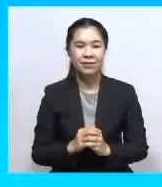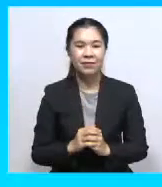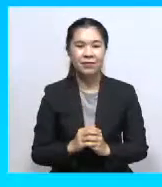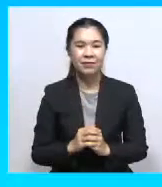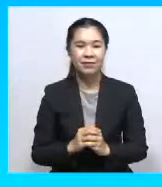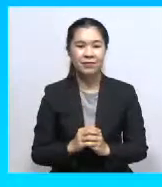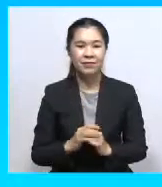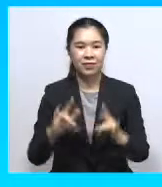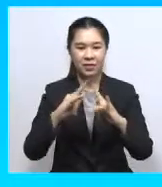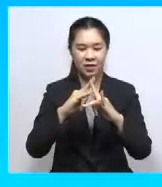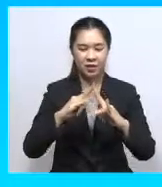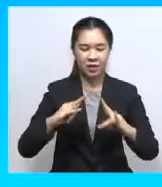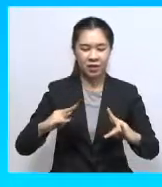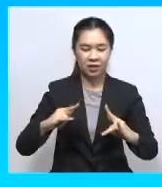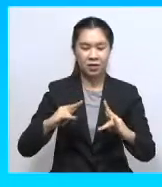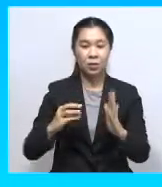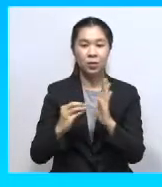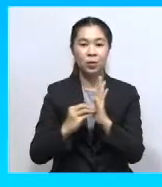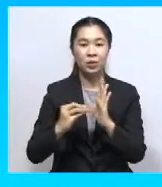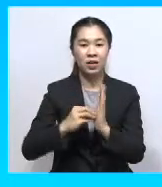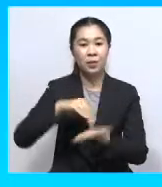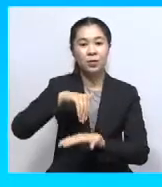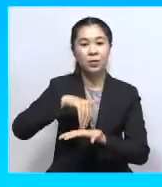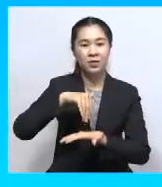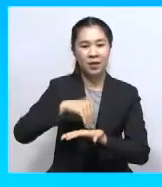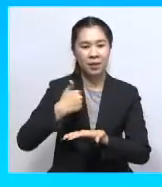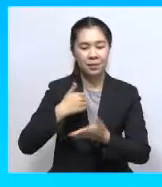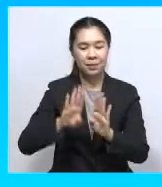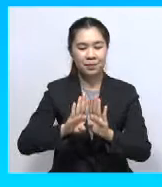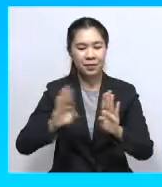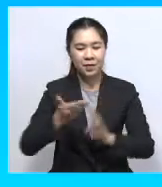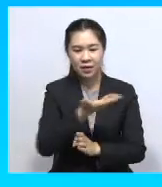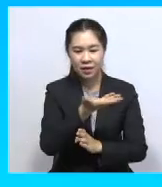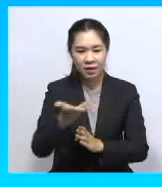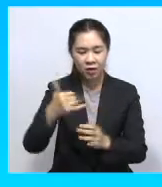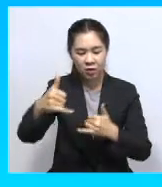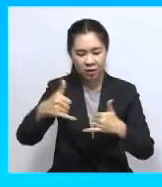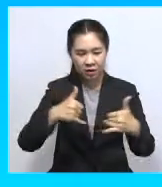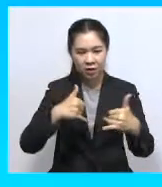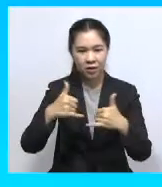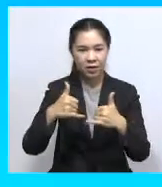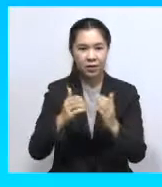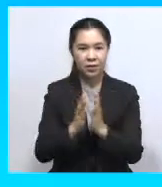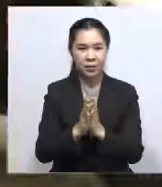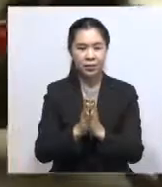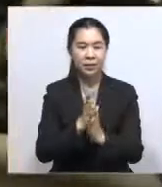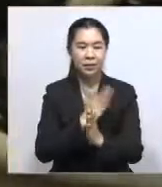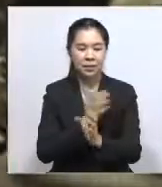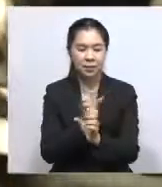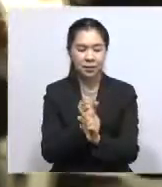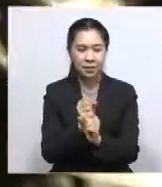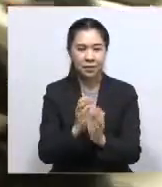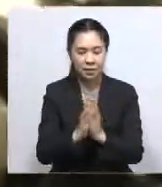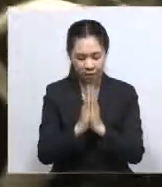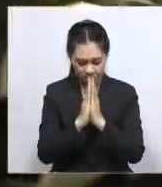ที่ศาลาว่าการกรุงเทพมหานครค่ะมีการเปิดโอกาสให้ประชาชนได้เดินทางไปสักการะพระบรมสารีริกธาตุ